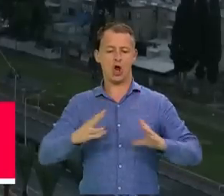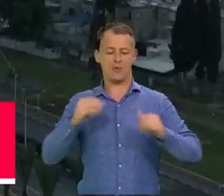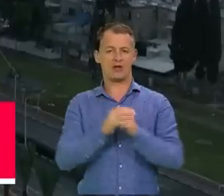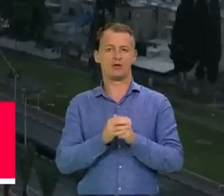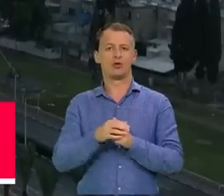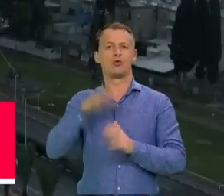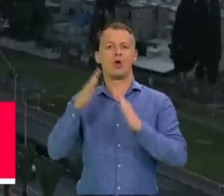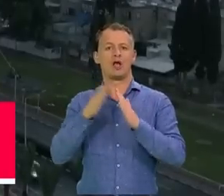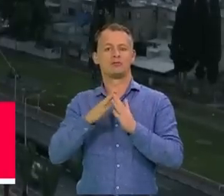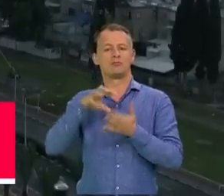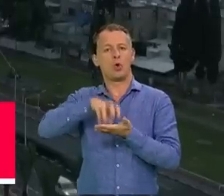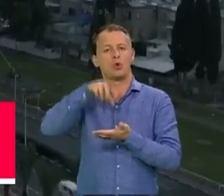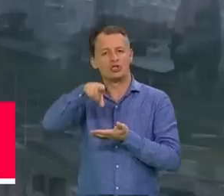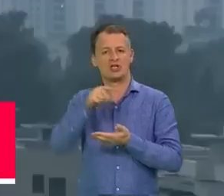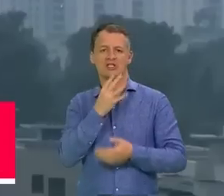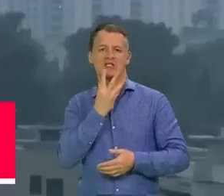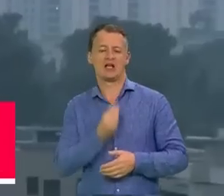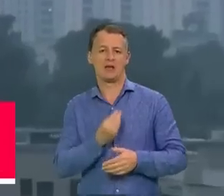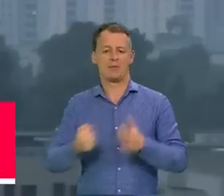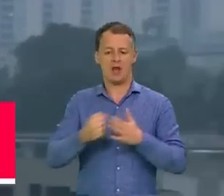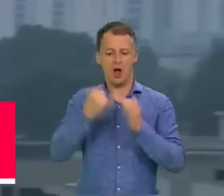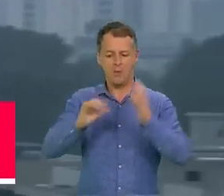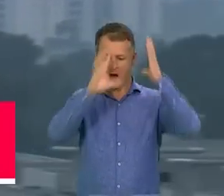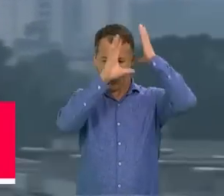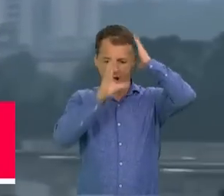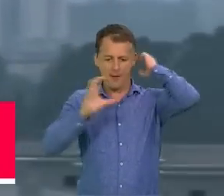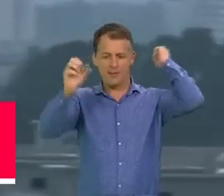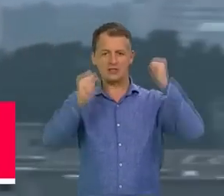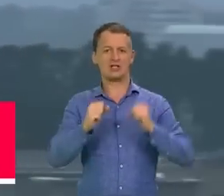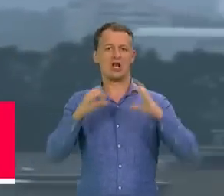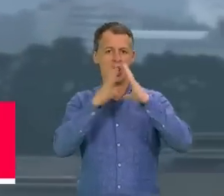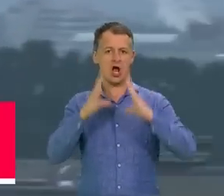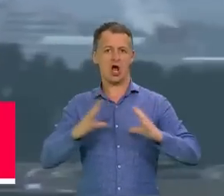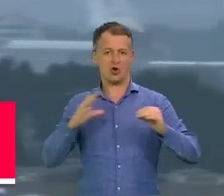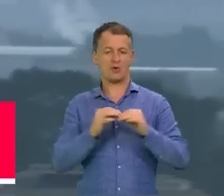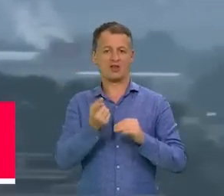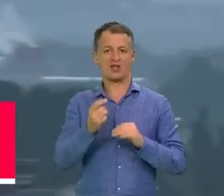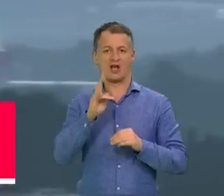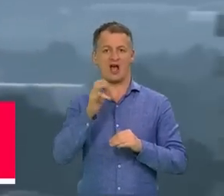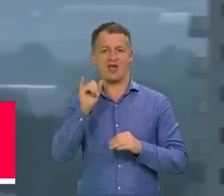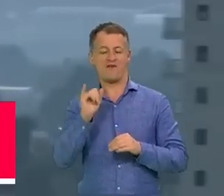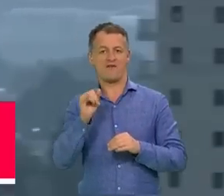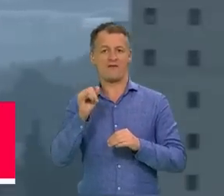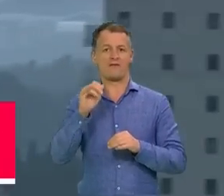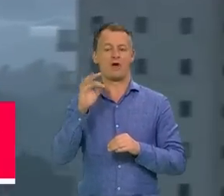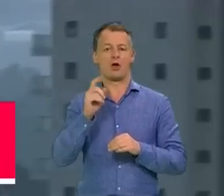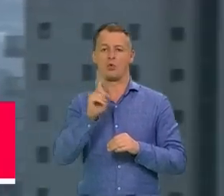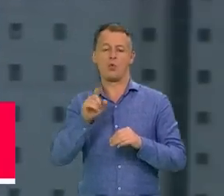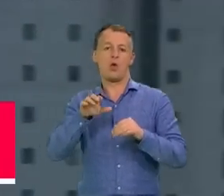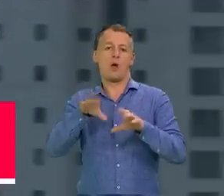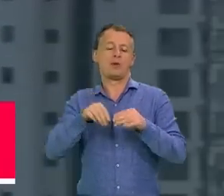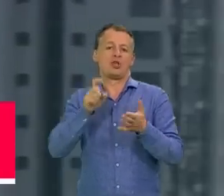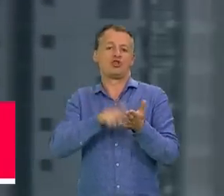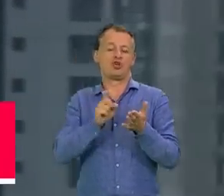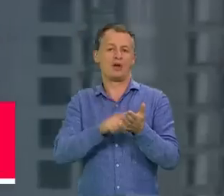domiciliul în statul Israel. Până la acest moment, Ambasada României la Tel Aviv și Consulatul General al României la Haifa nu au recepționat solicitări de